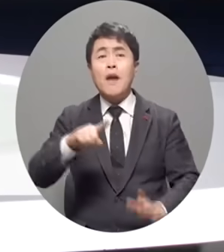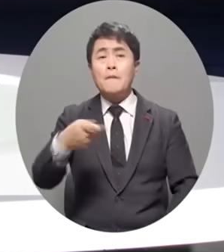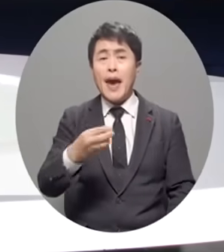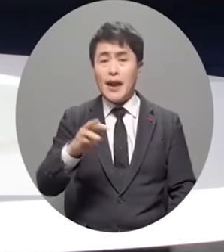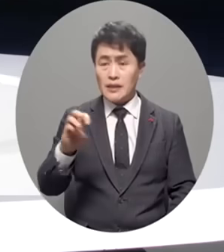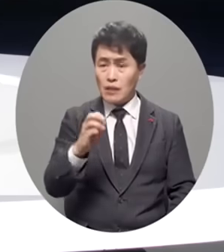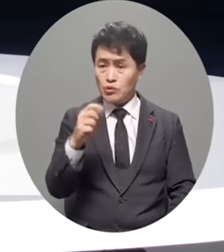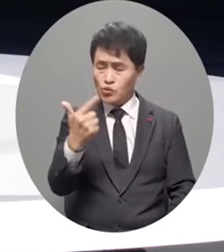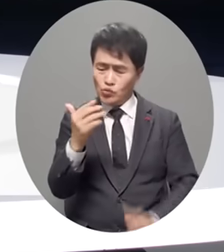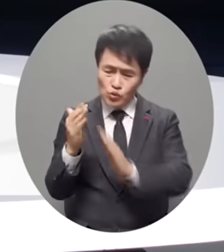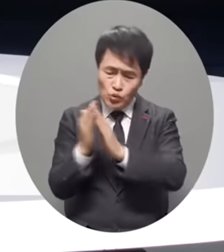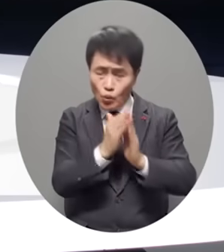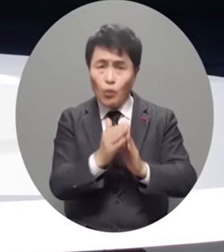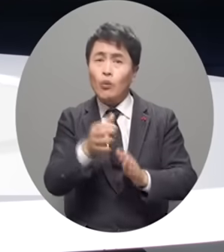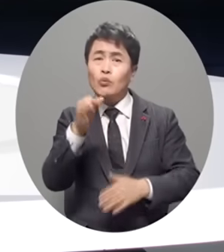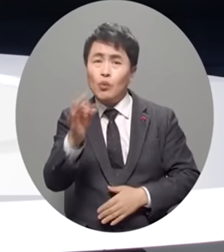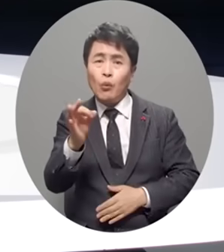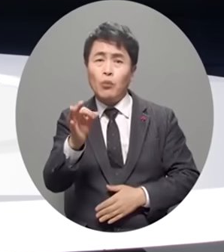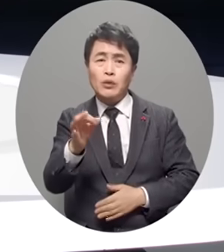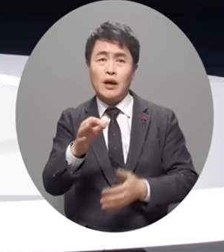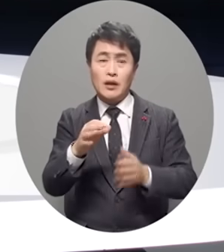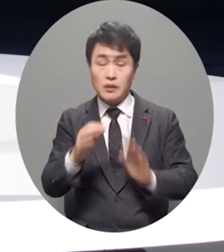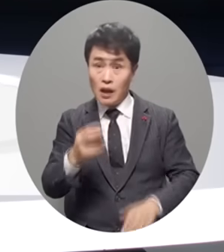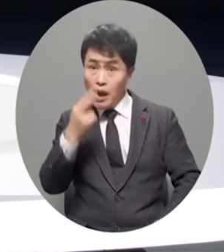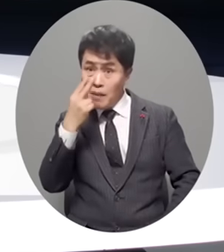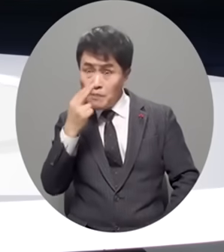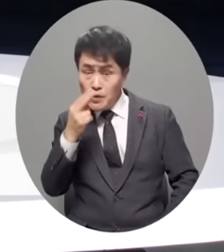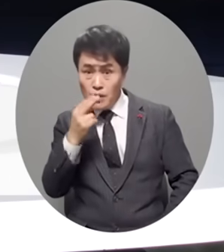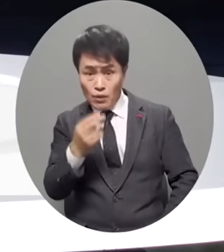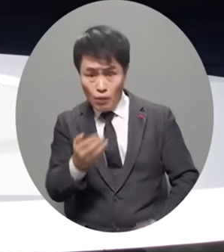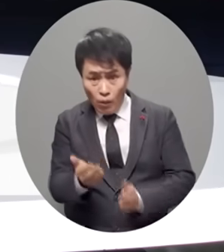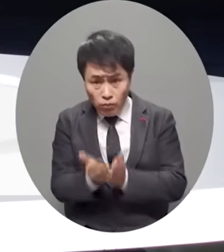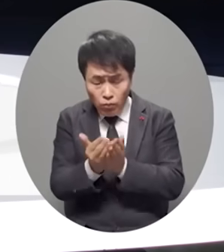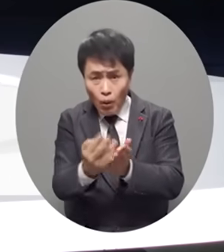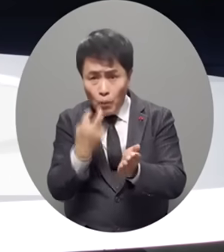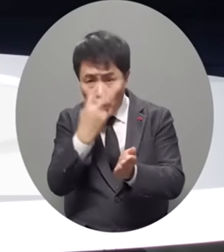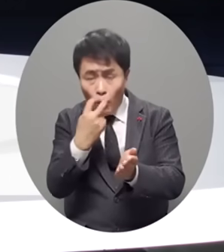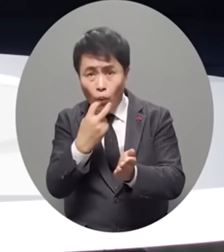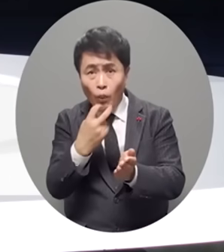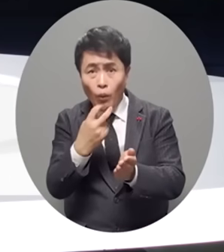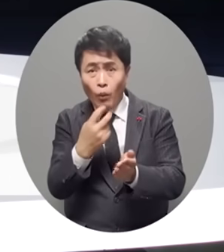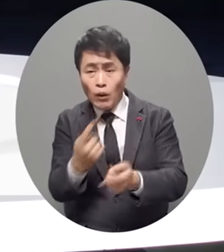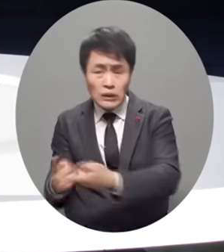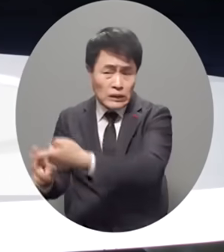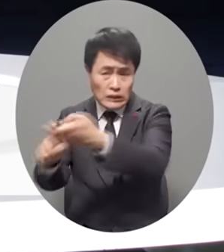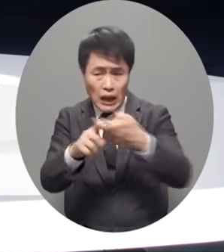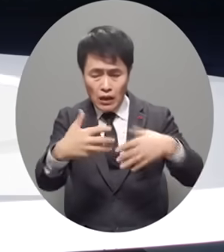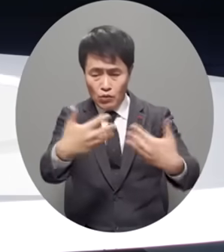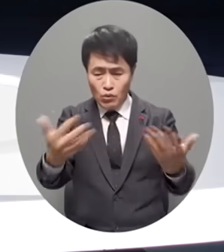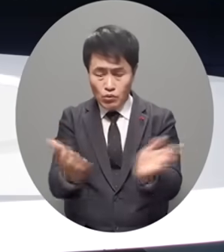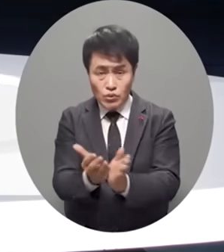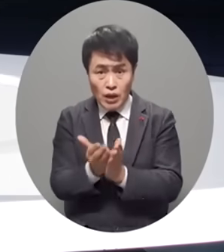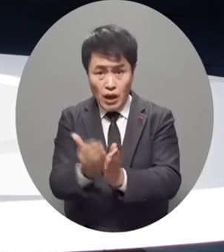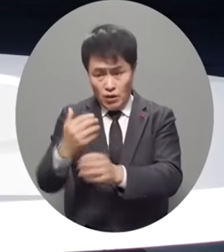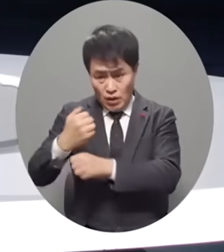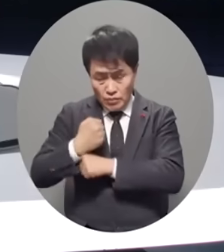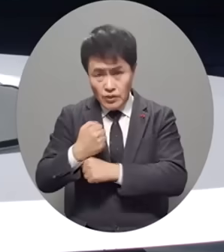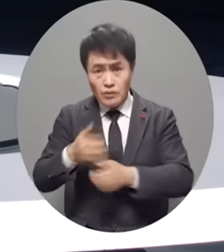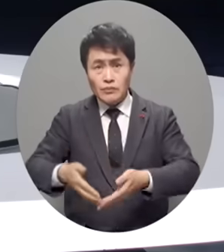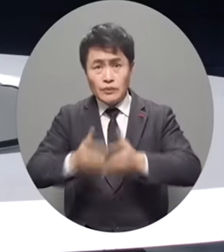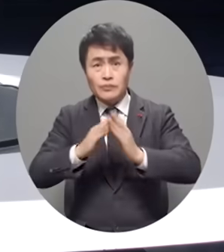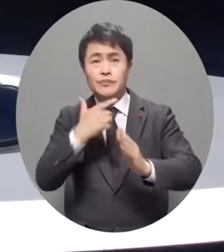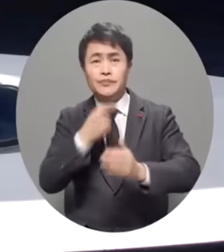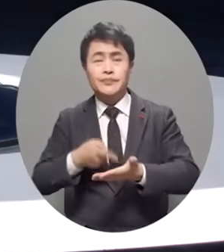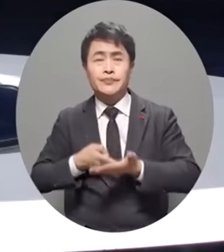136조 원에 달한다고 합니다. 미국은 선박들을 보호하기 위해서 다국적 함대 창설을 서두르고 있습니다. 먼저 전재홍